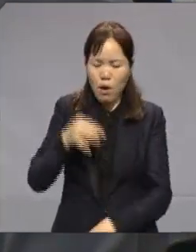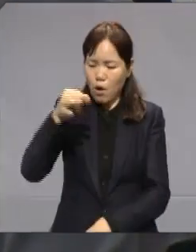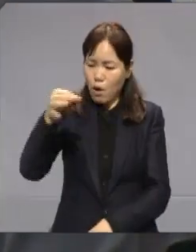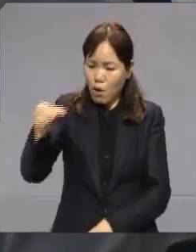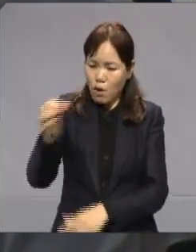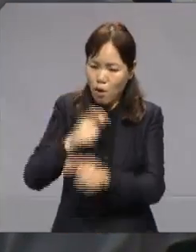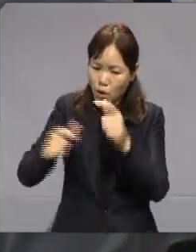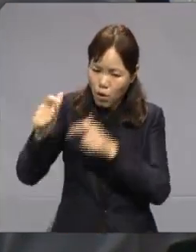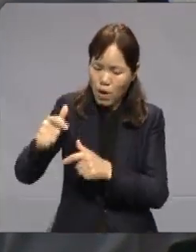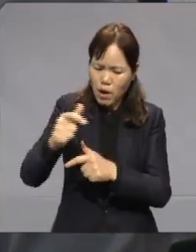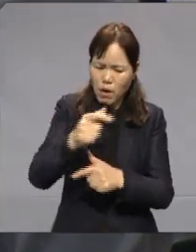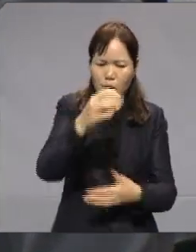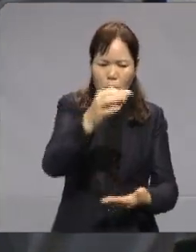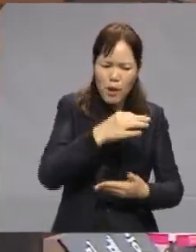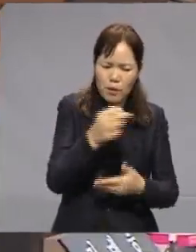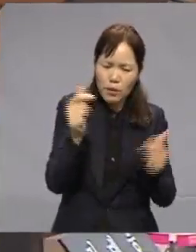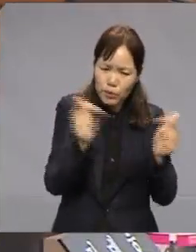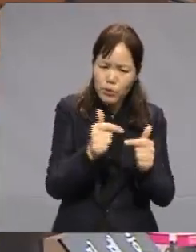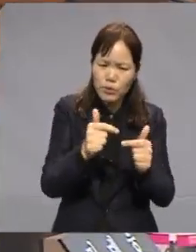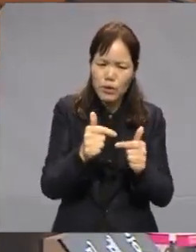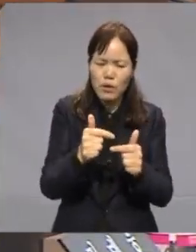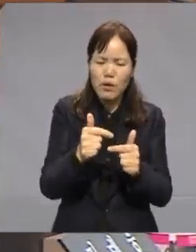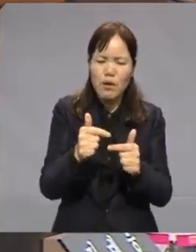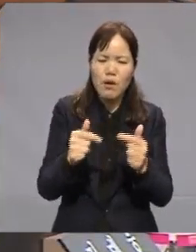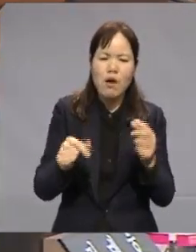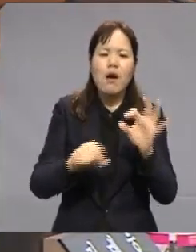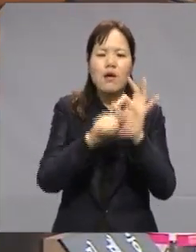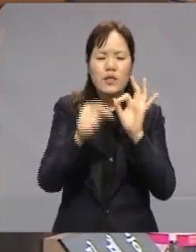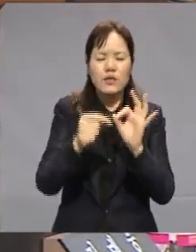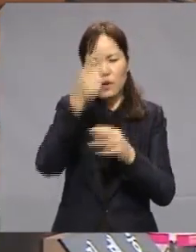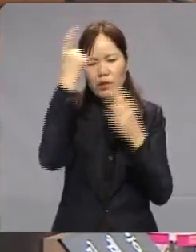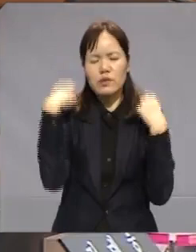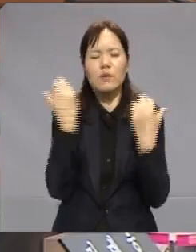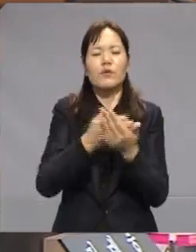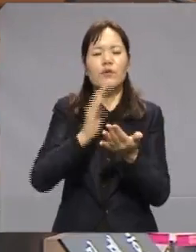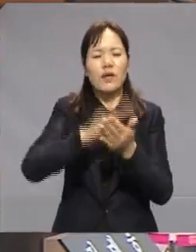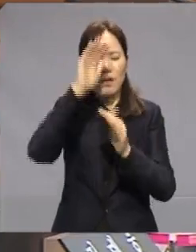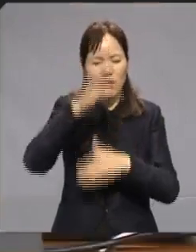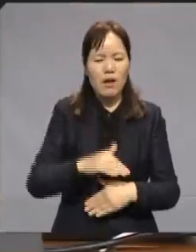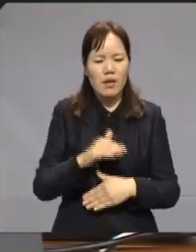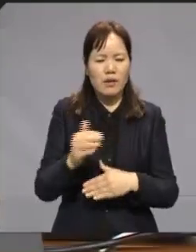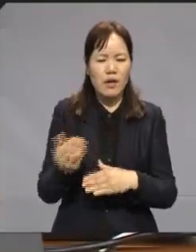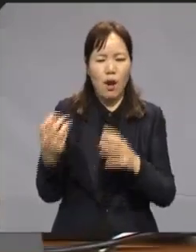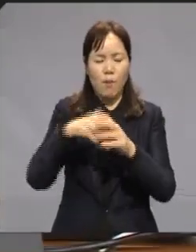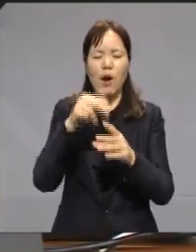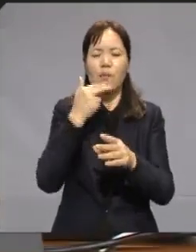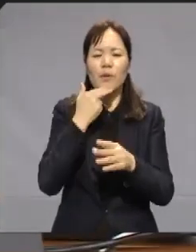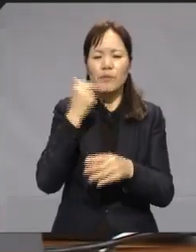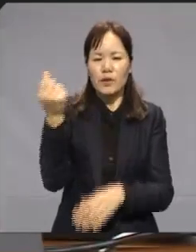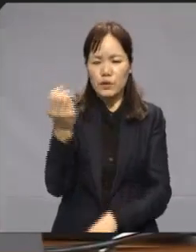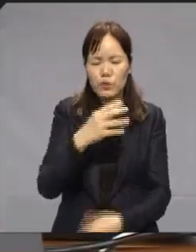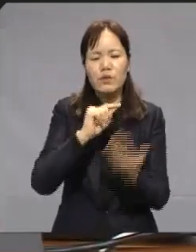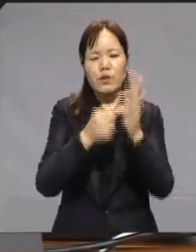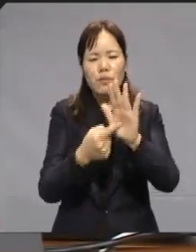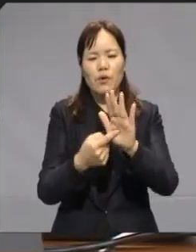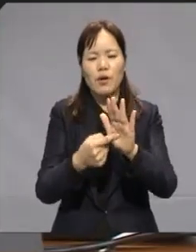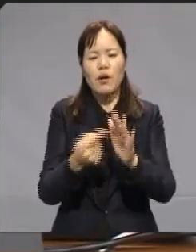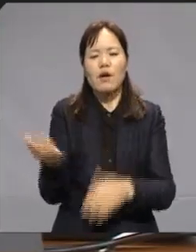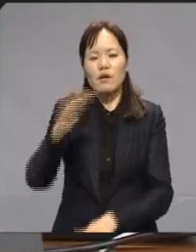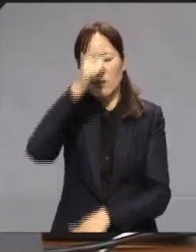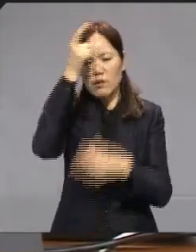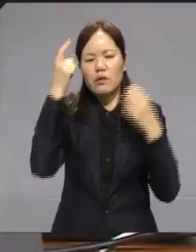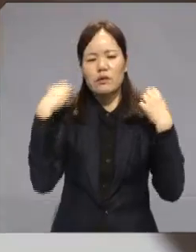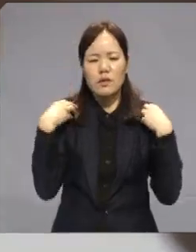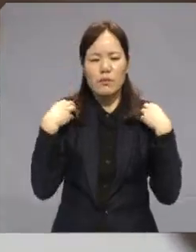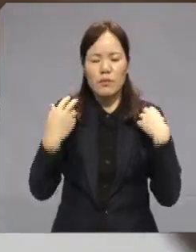받자는 건데, 지난달 정부 개혁안에는 없던 구체적인 수치가 이번에는 포함됐습니다. 다만 정부는